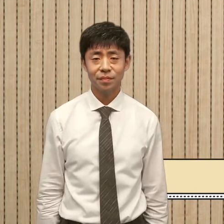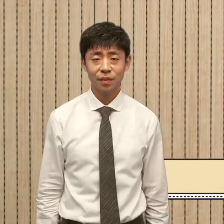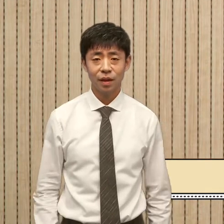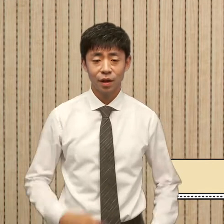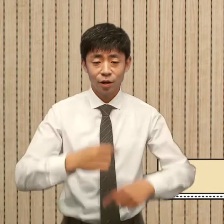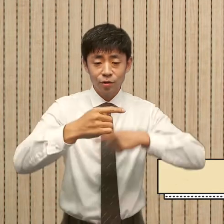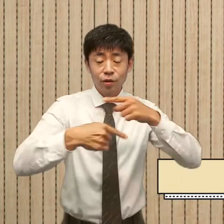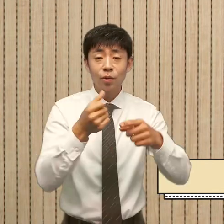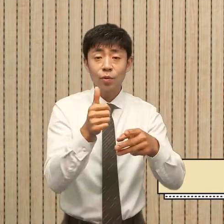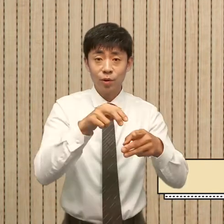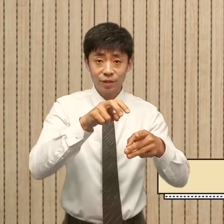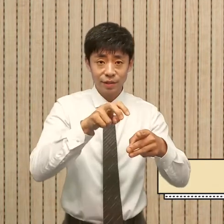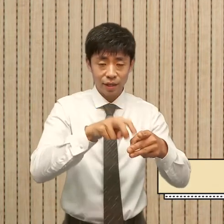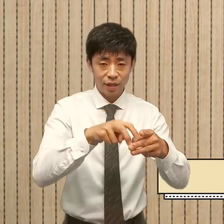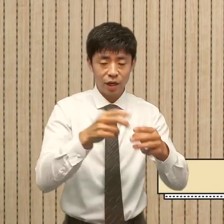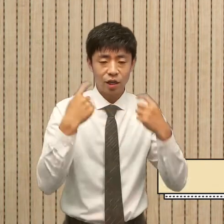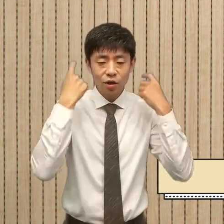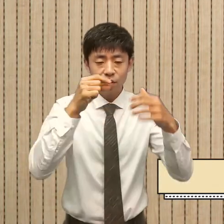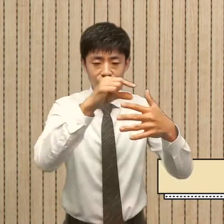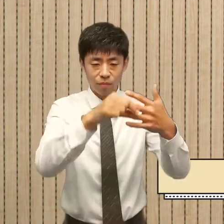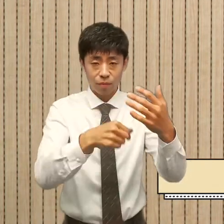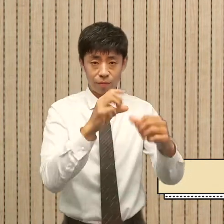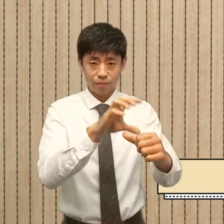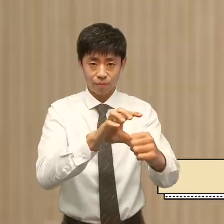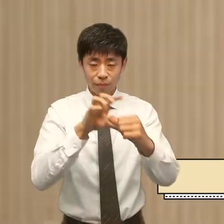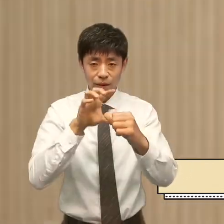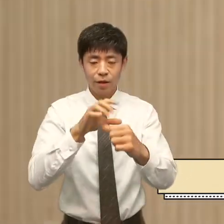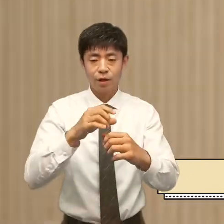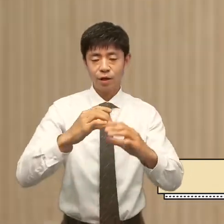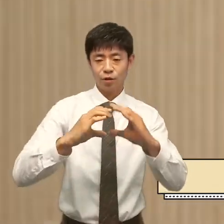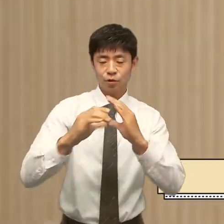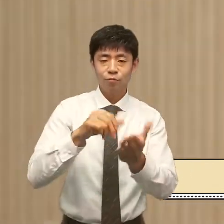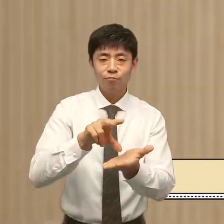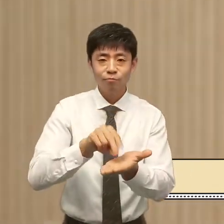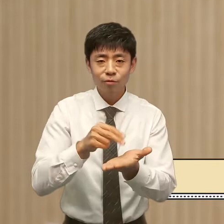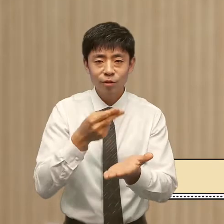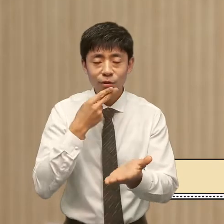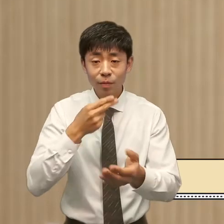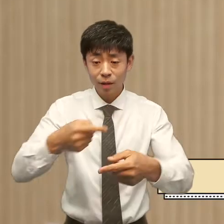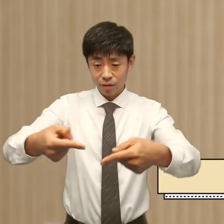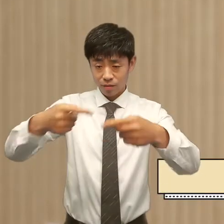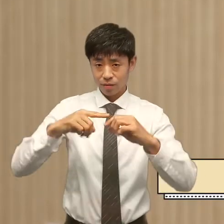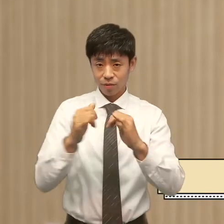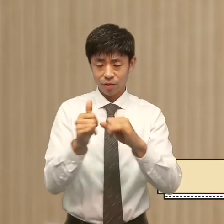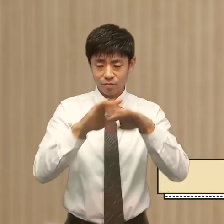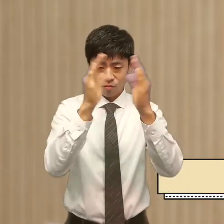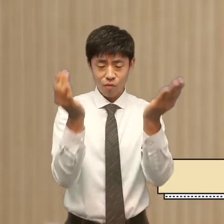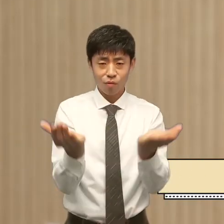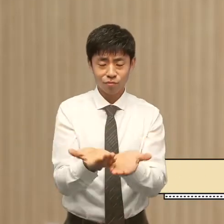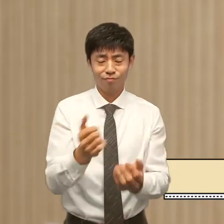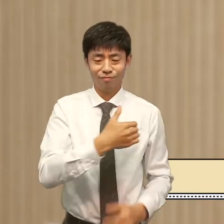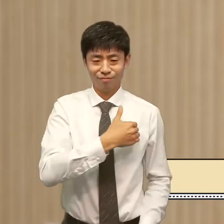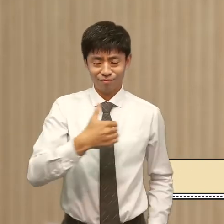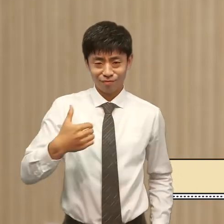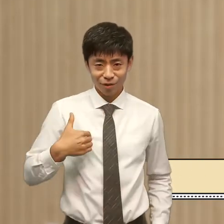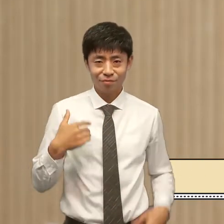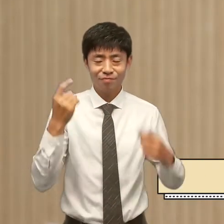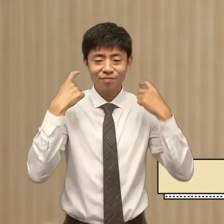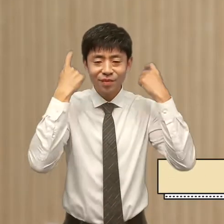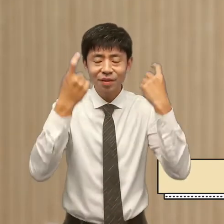저희 센터 이제 여행 프로그램을 통해 가지고 전혀 소통의 문제도 없고 다들 너무 만족스럽게